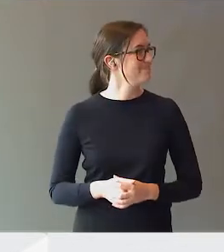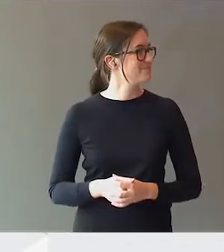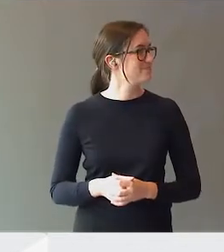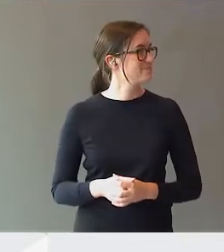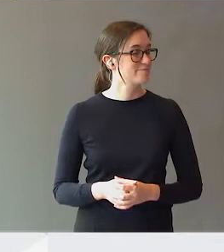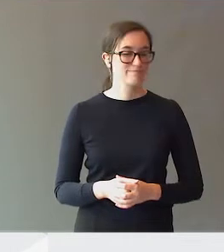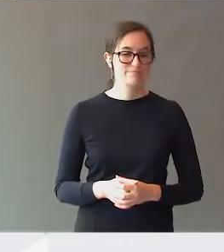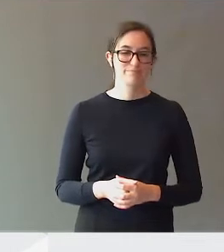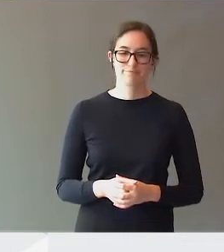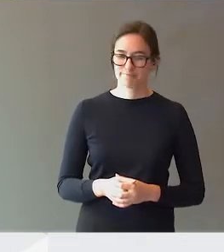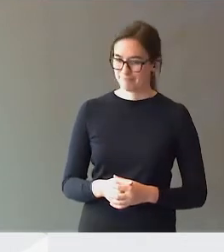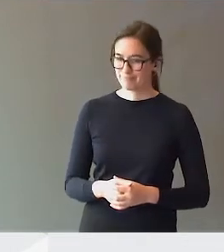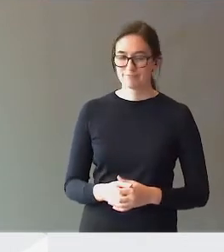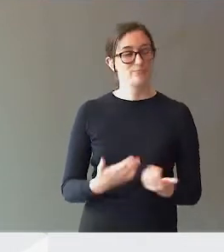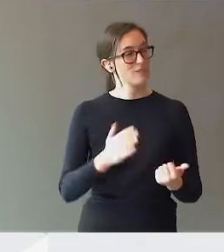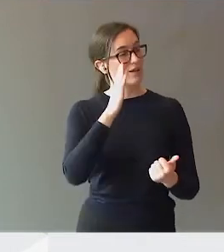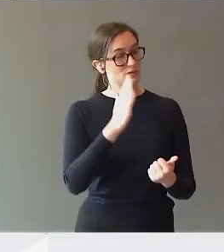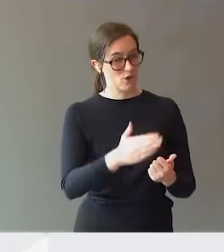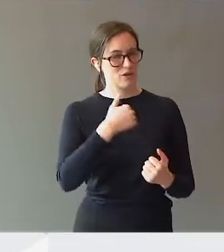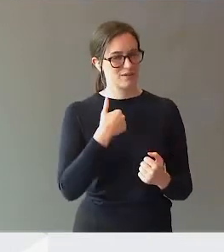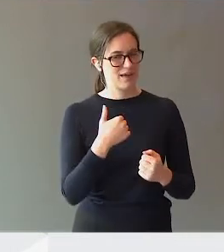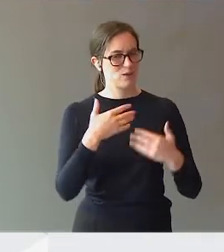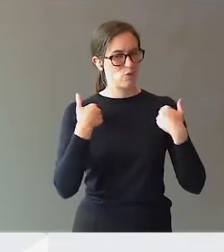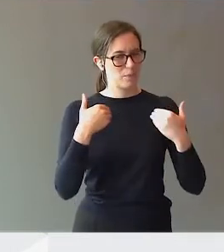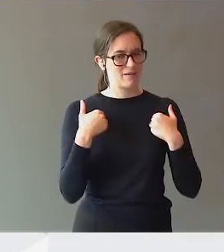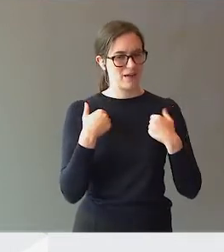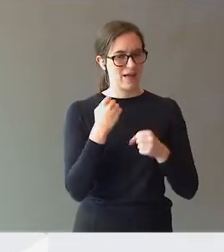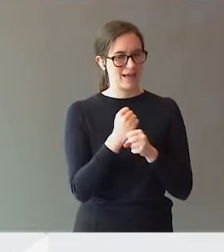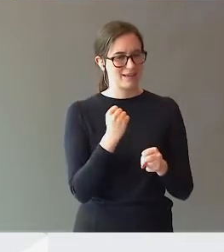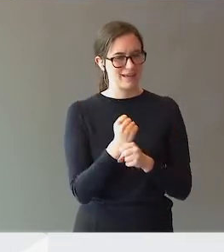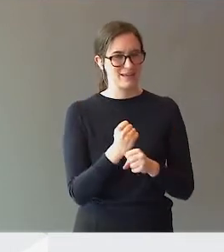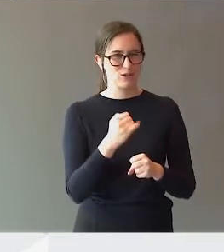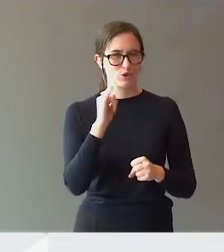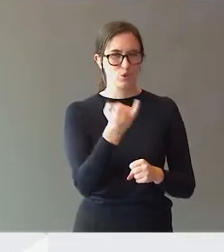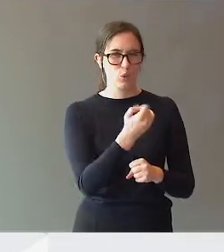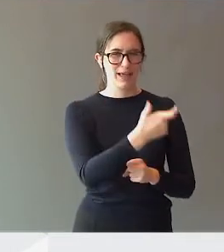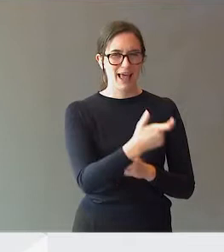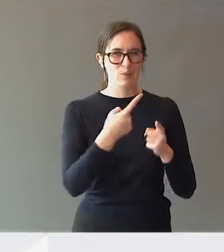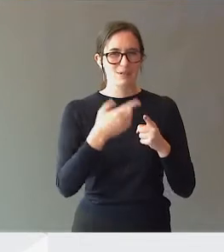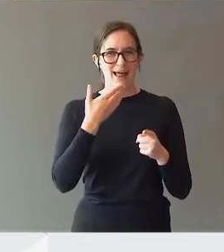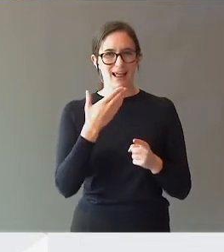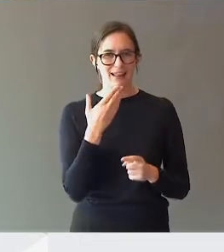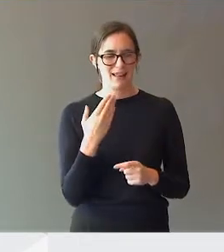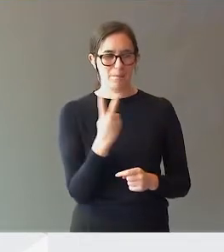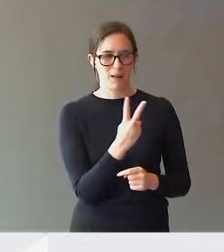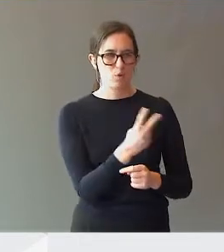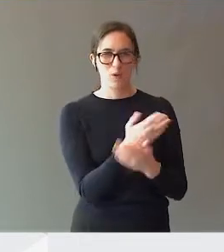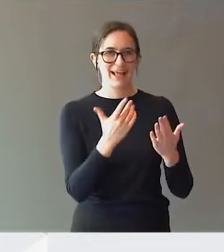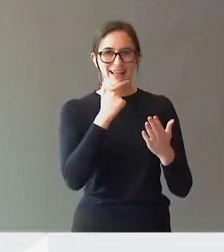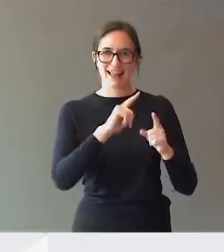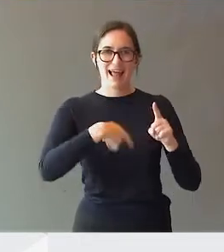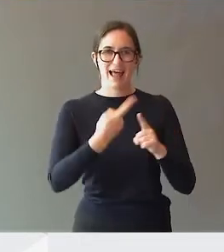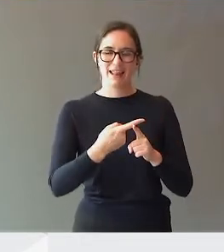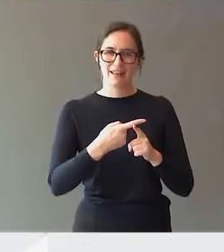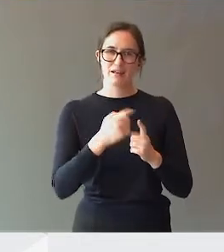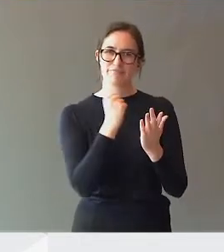Jeg opplever, Jogar og Henrietta, at ingen av dere kjenner dere igjen i dette byråkratstemplet som man i rapporten